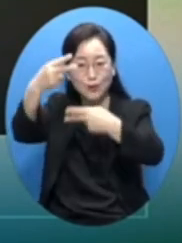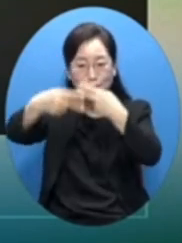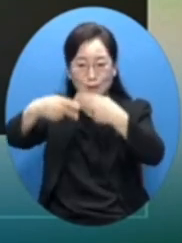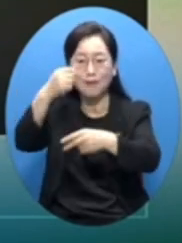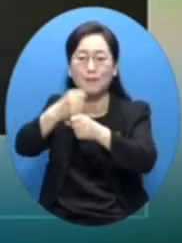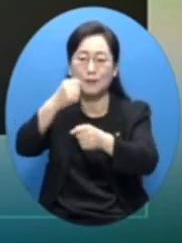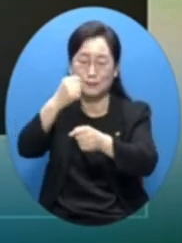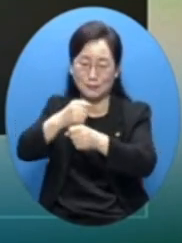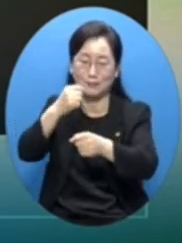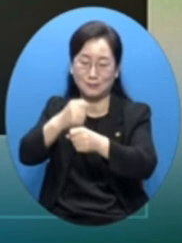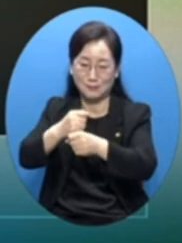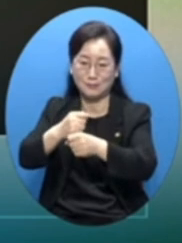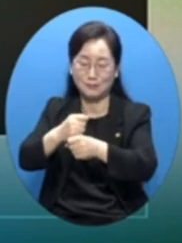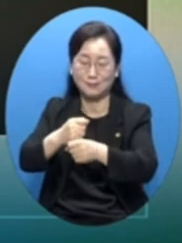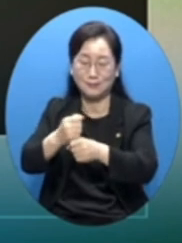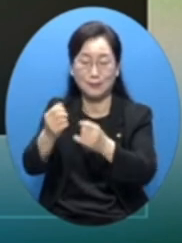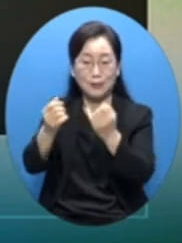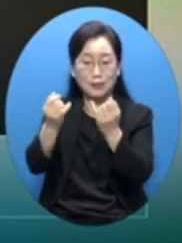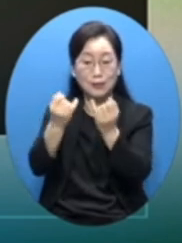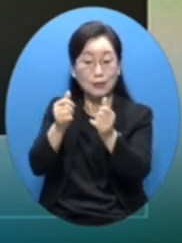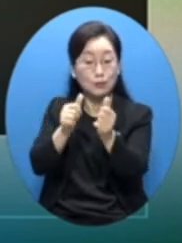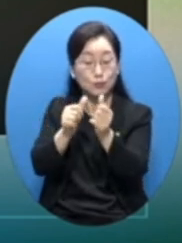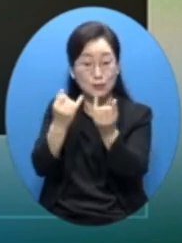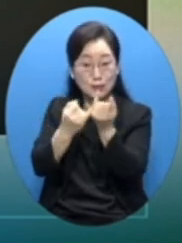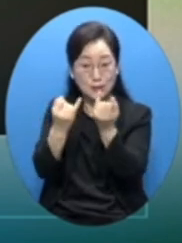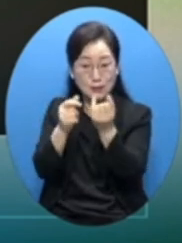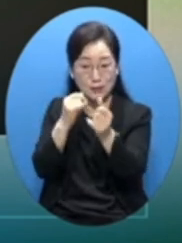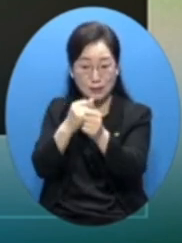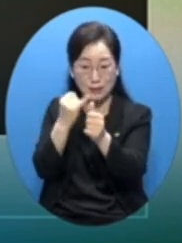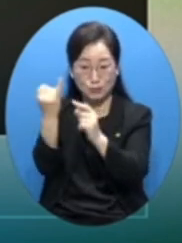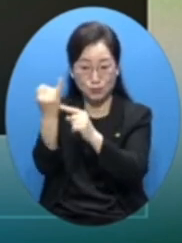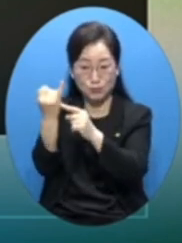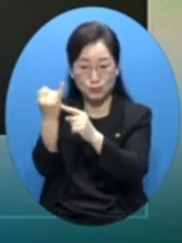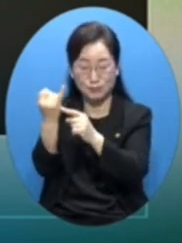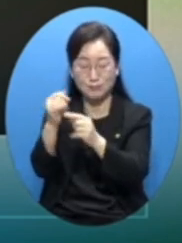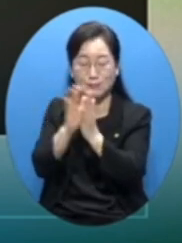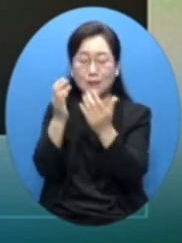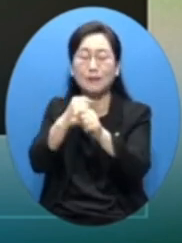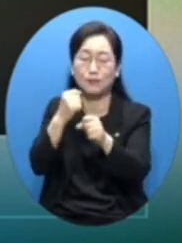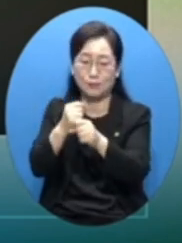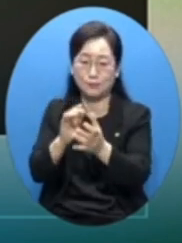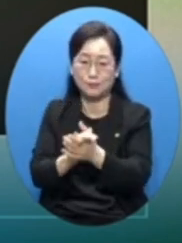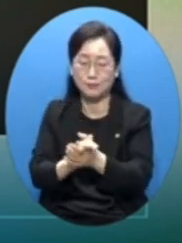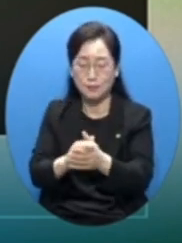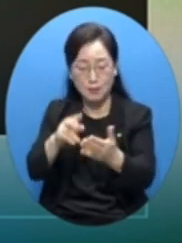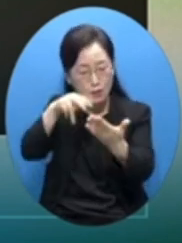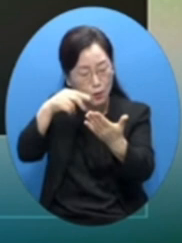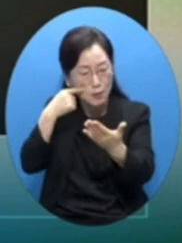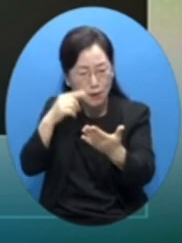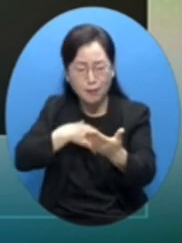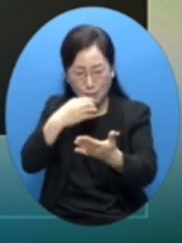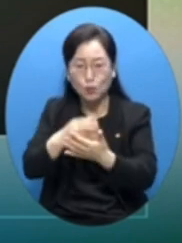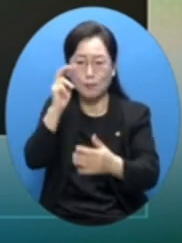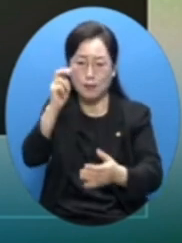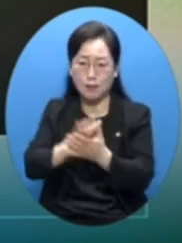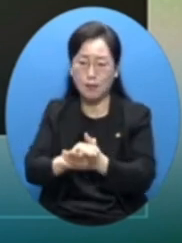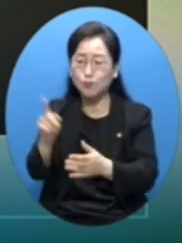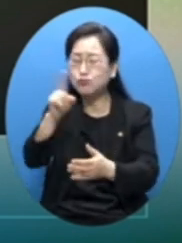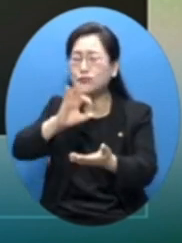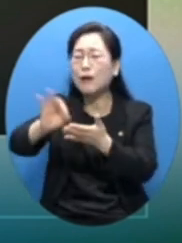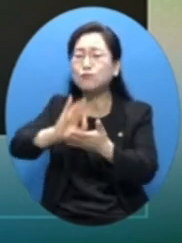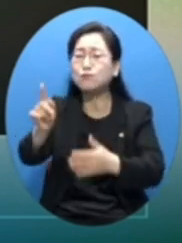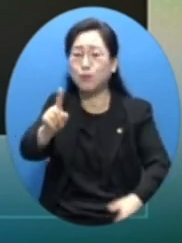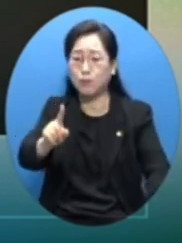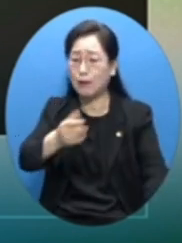엘리자벳 엘리엇 부인이 책을 냈는데, 여러분 한번 이 책을 보시면 굉장히 그 책 읽는 동안에 큰 감동이 임할 것입니다. 이 무슨 낭비인가라는 기사를